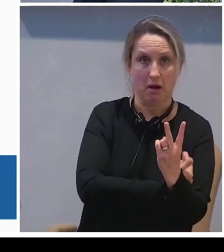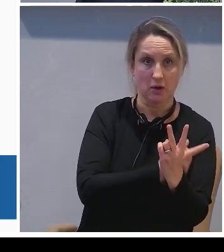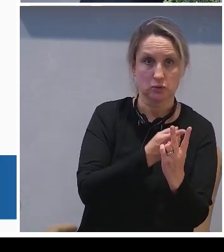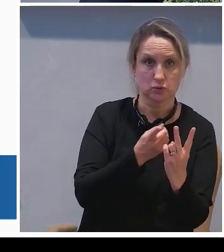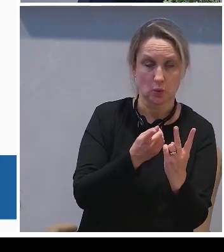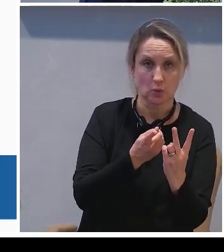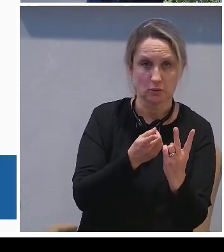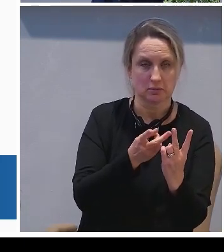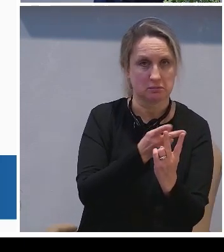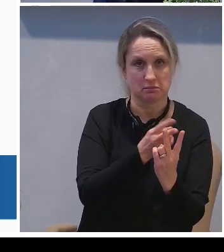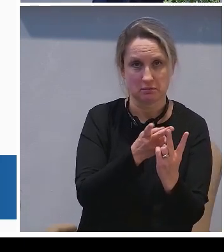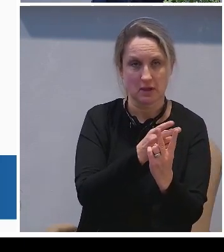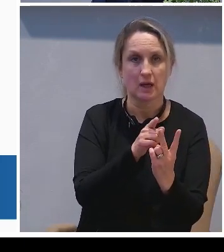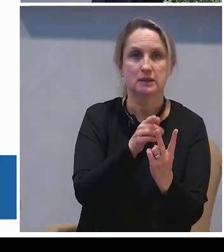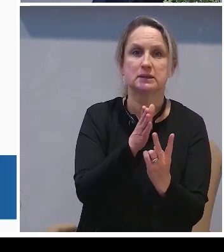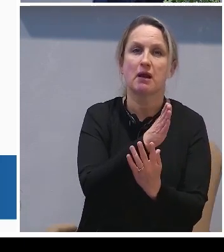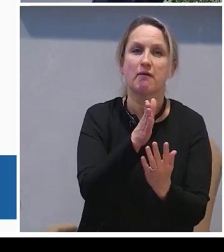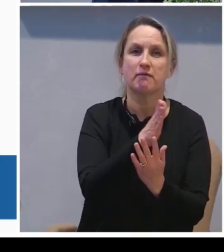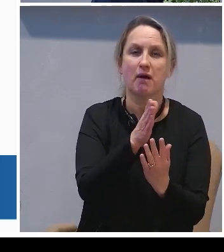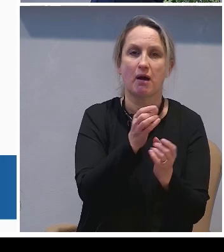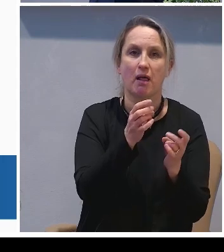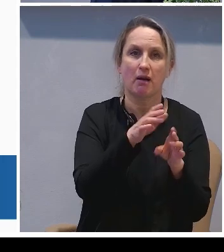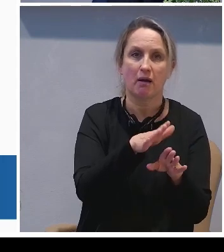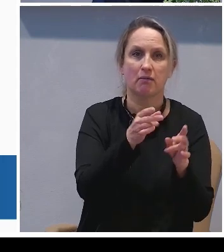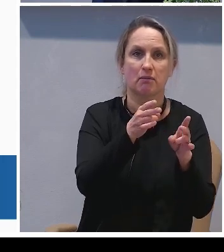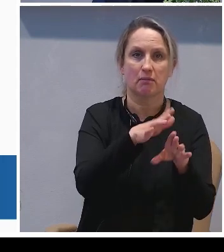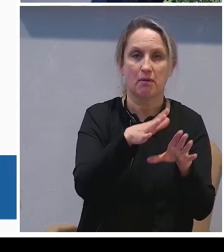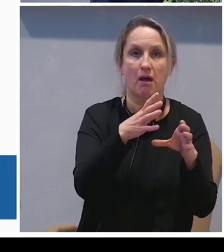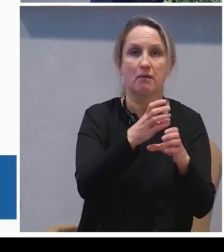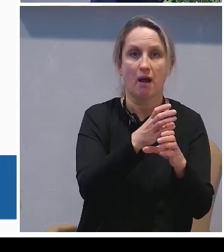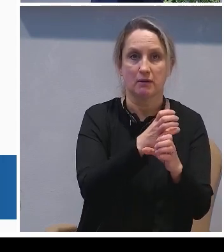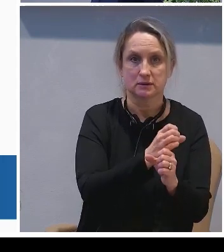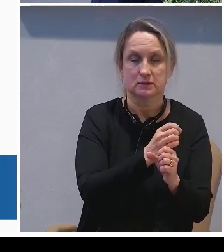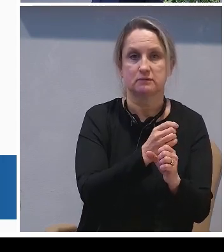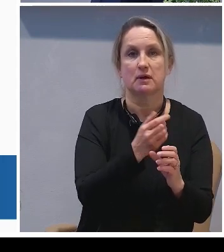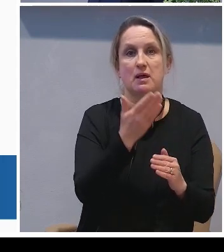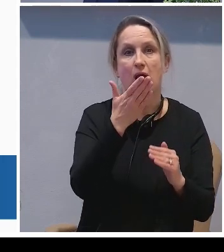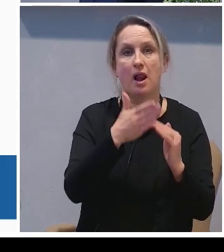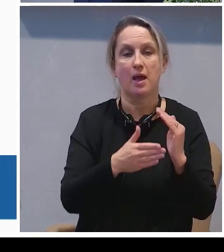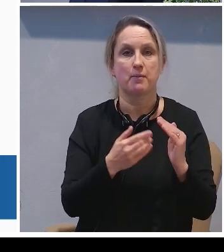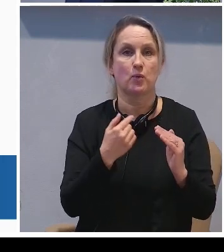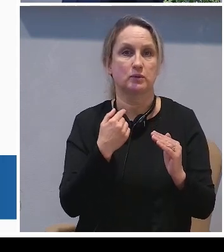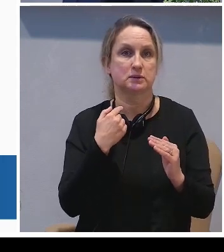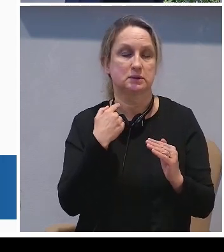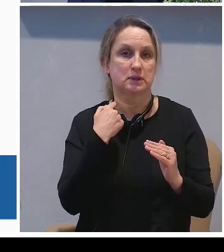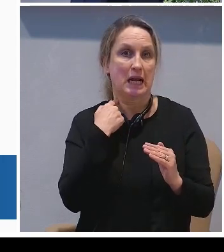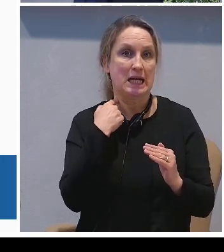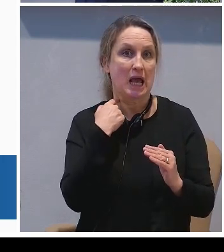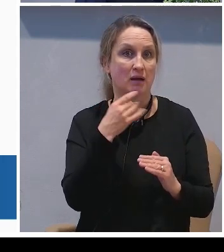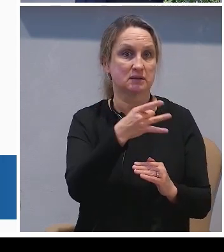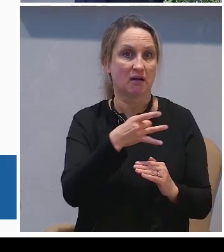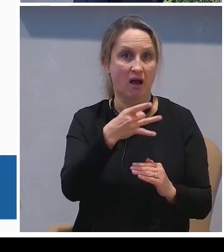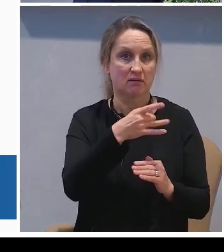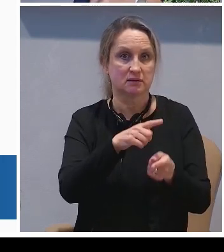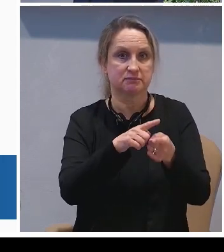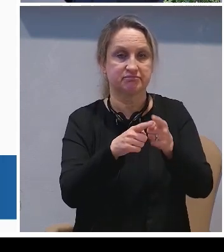And if one siis of the hakkab sinna two vahele largest proteins is ladestuma damaged, rasv ja lõpuks lihasrakud then asenduvad muscle rasvhoolega. tissue becomes See on see